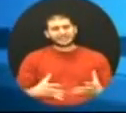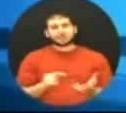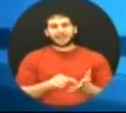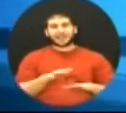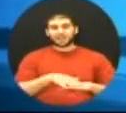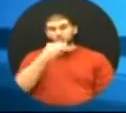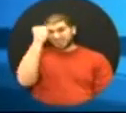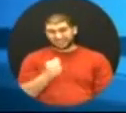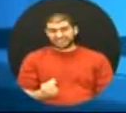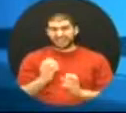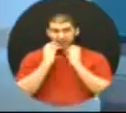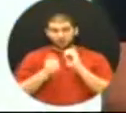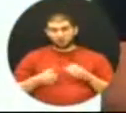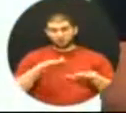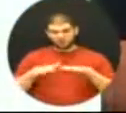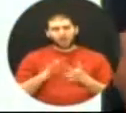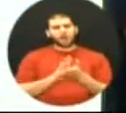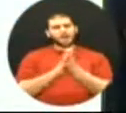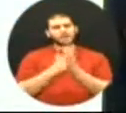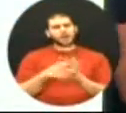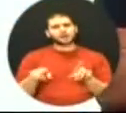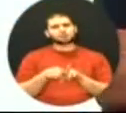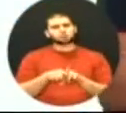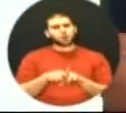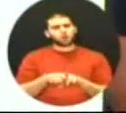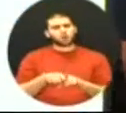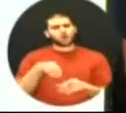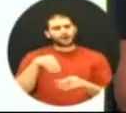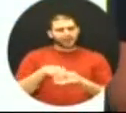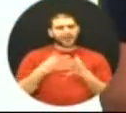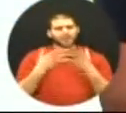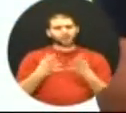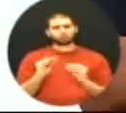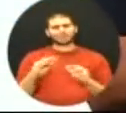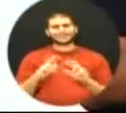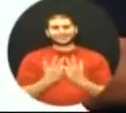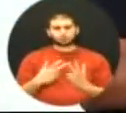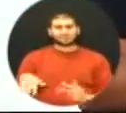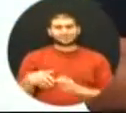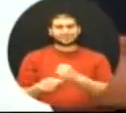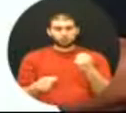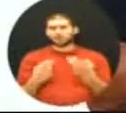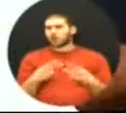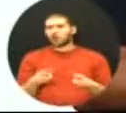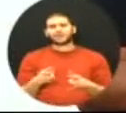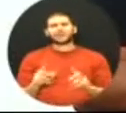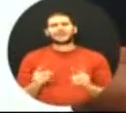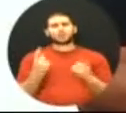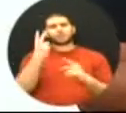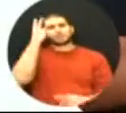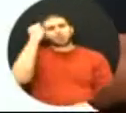שרצח ראש הממשלה הפך להיות נחלתו של חלק מסוים בציבור, של השמאל, ולא יכול להיות שאירוע כל כך